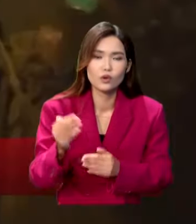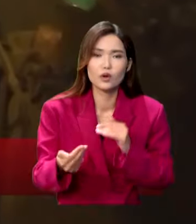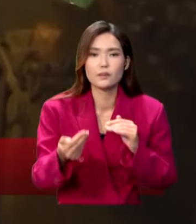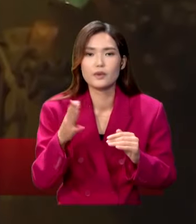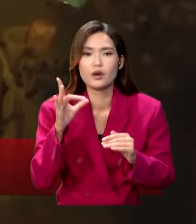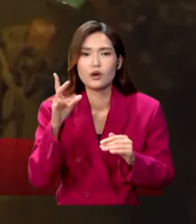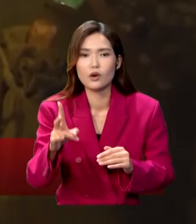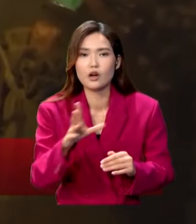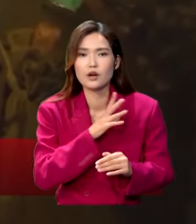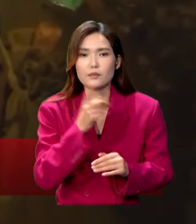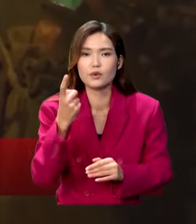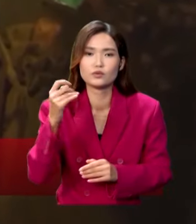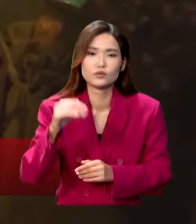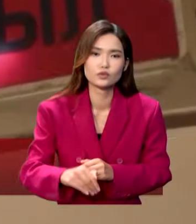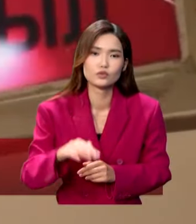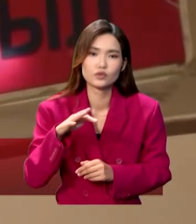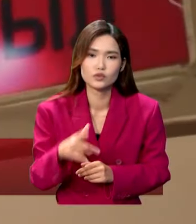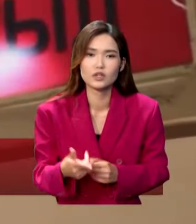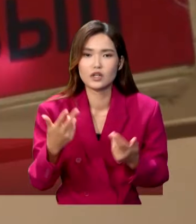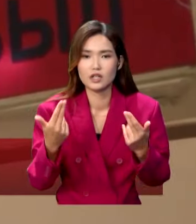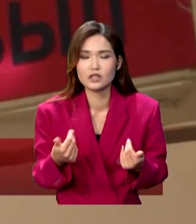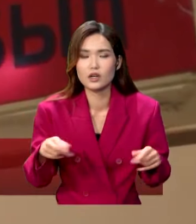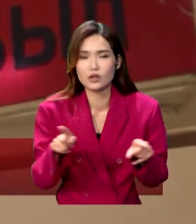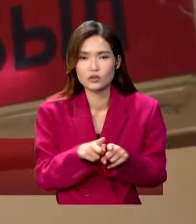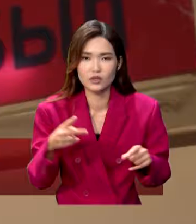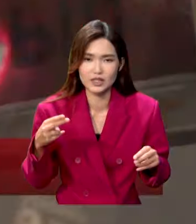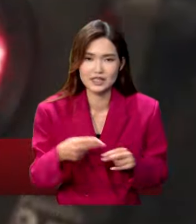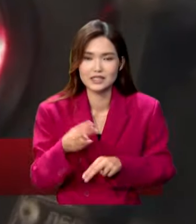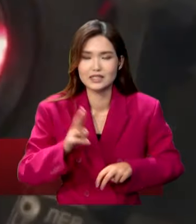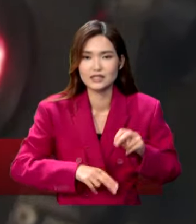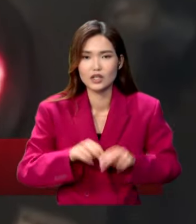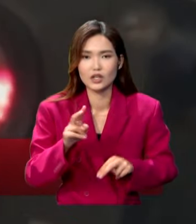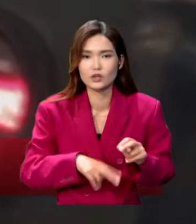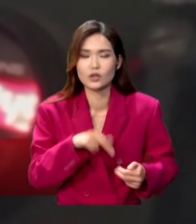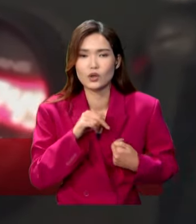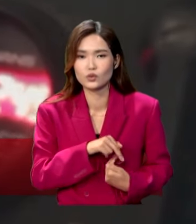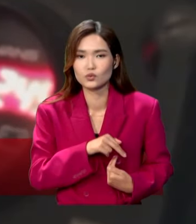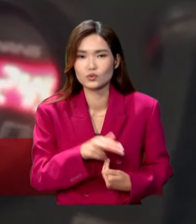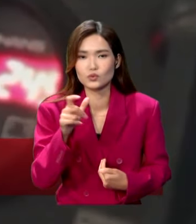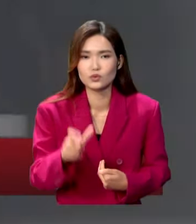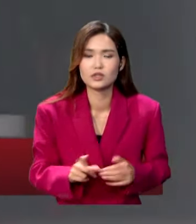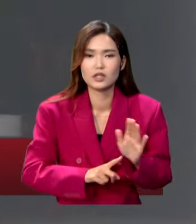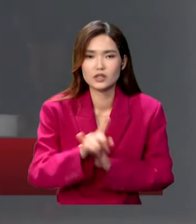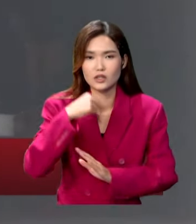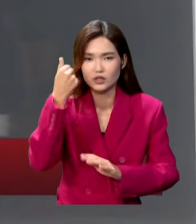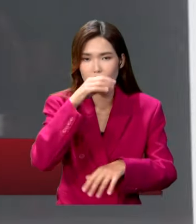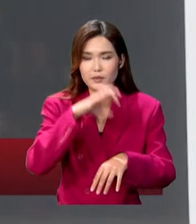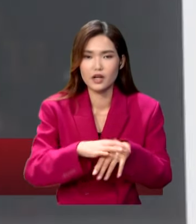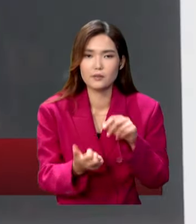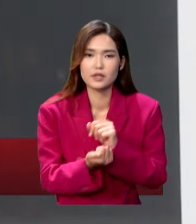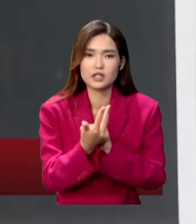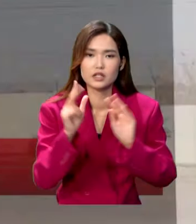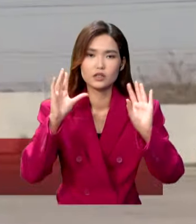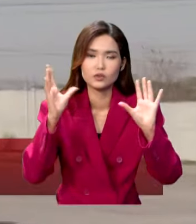Стрелка всего 100.000 тенге это конечно тоже влияет на настроение служащих и как факт с начала года зафиксировано 13